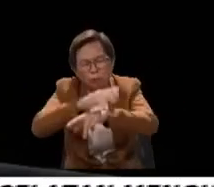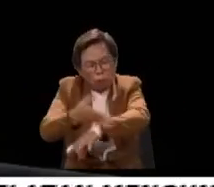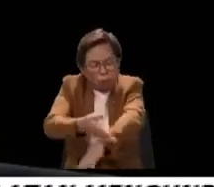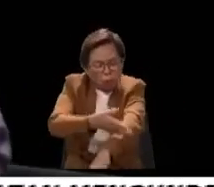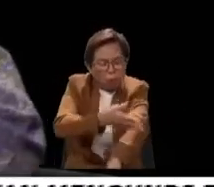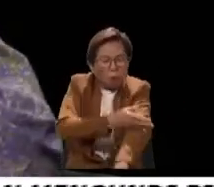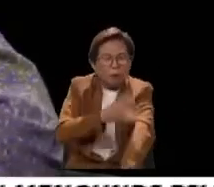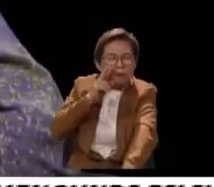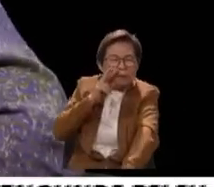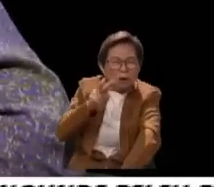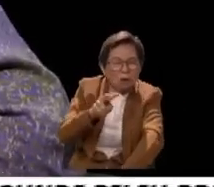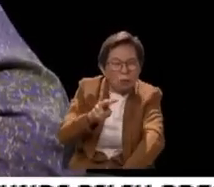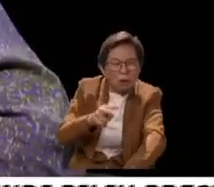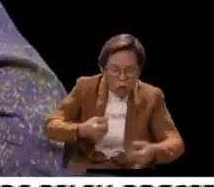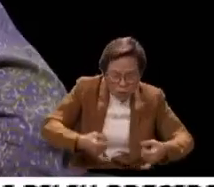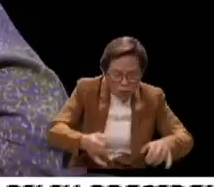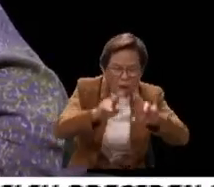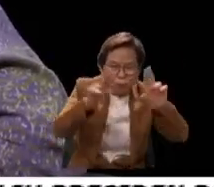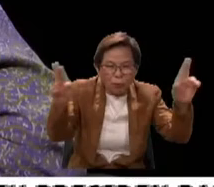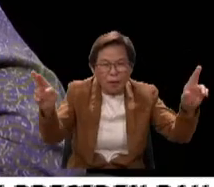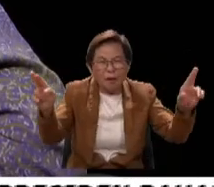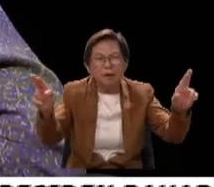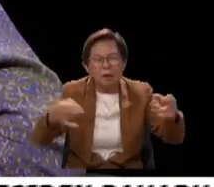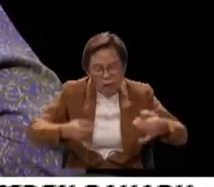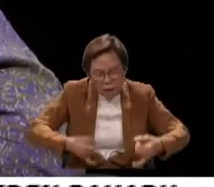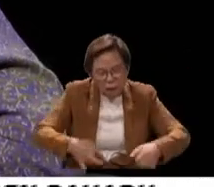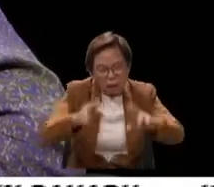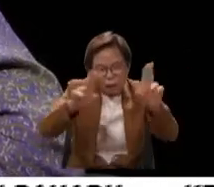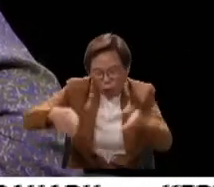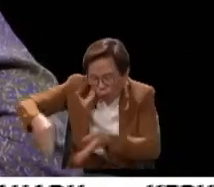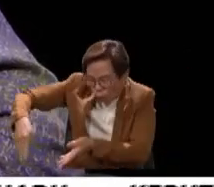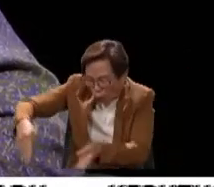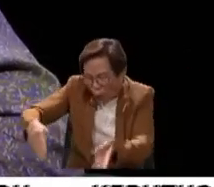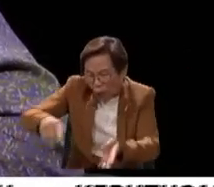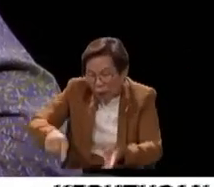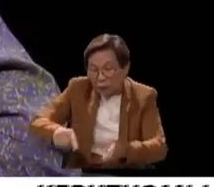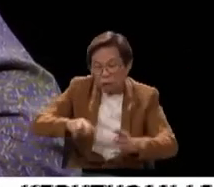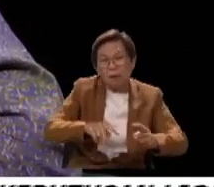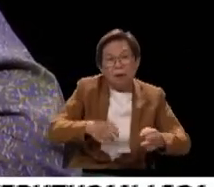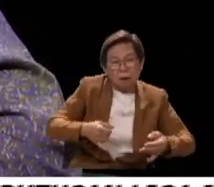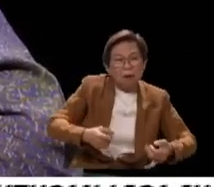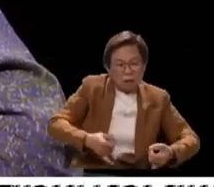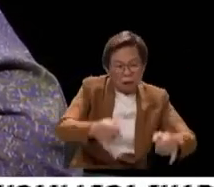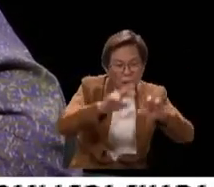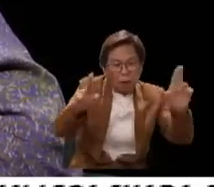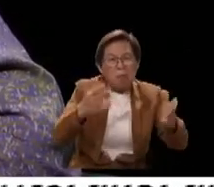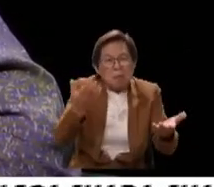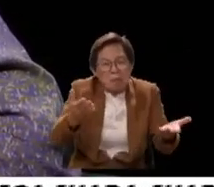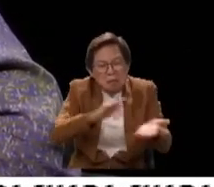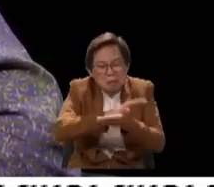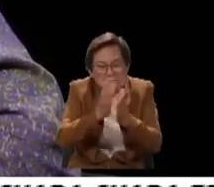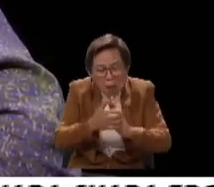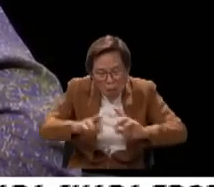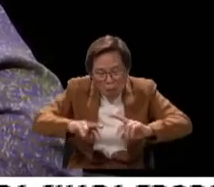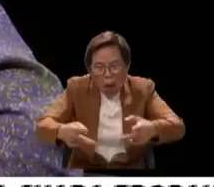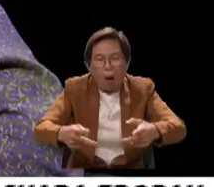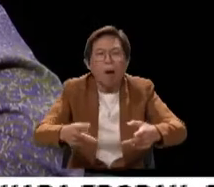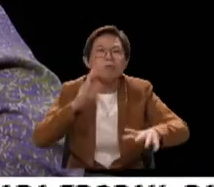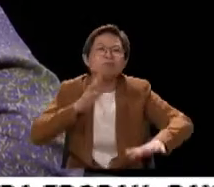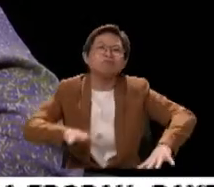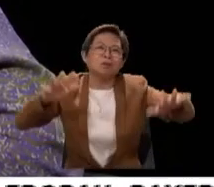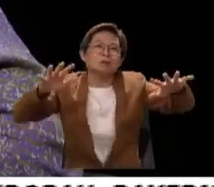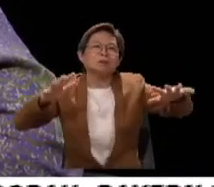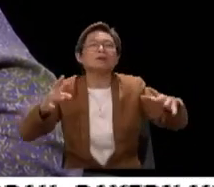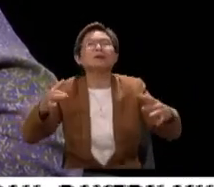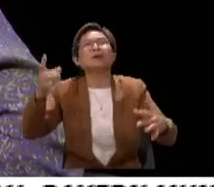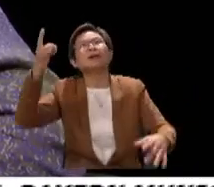dan melihatkan balik infrastruktur-infrastruktur yang mungkin mengakibatkan banjir yang sedemikian dan Jadi kalau ini dapat dilaksanakan insya-allah kita akan